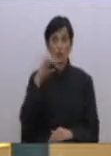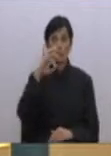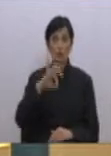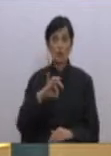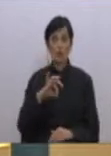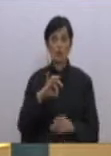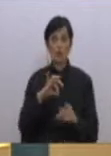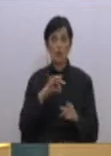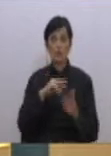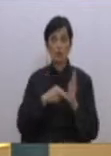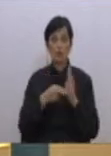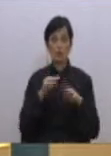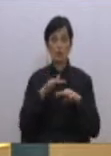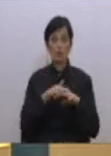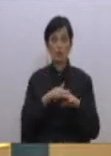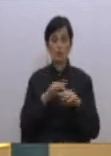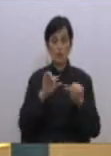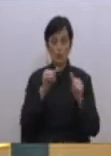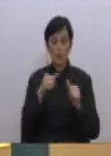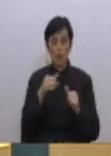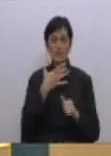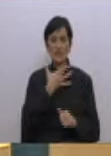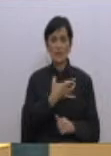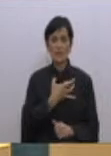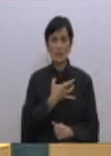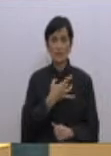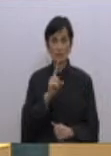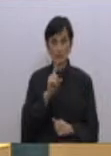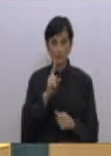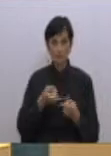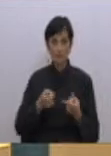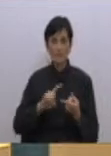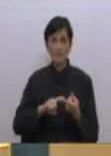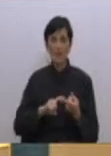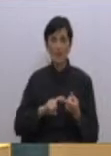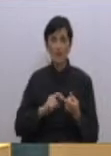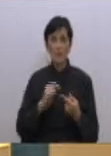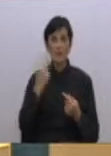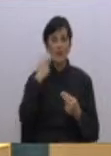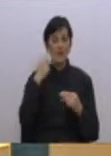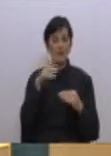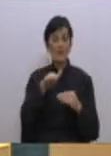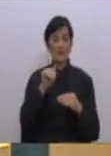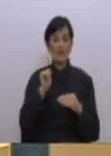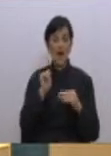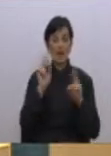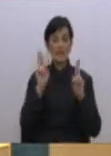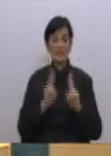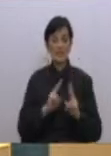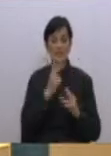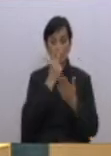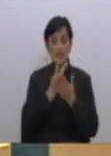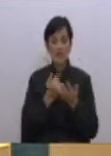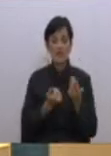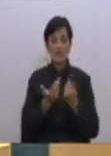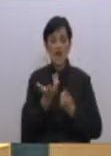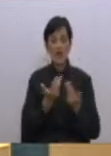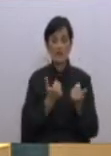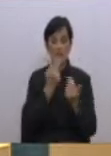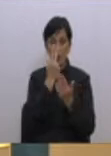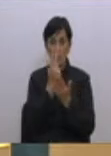3.1% შეადგინა ბიუჯეტის მოდიფიცირებულმა დეფიციტმა. რაც შეეხება ვალის წესის მიხედვით დათვლილ